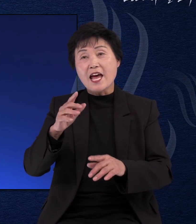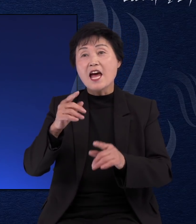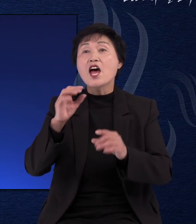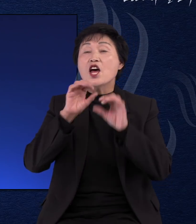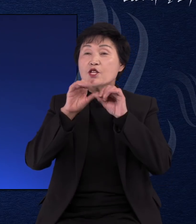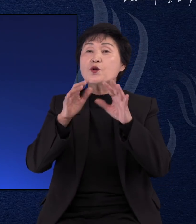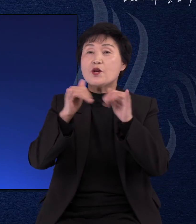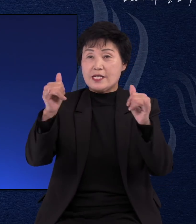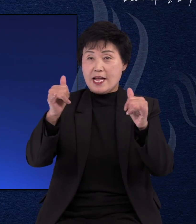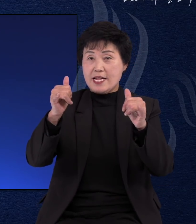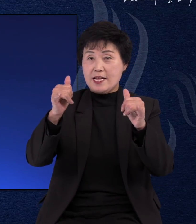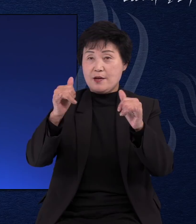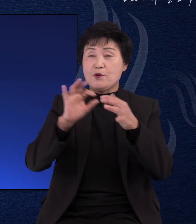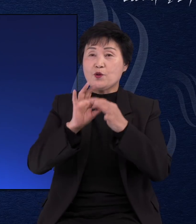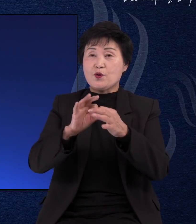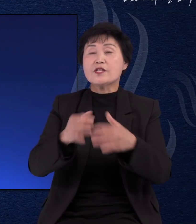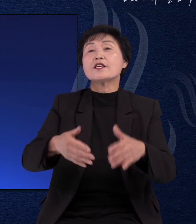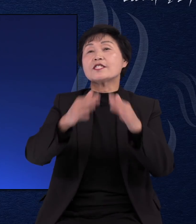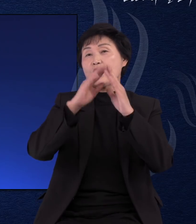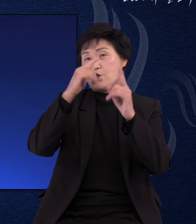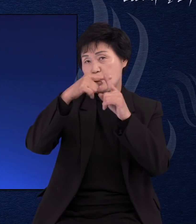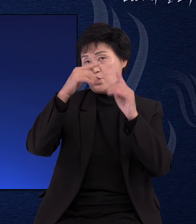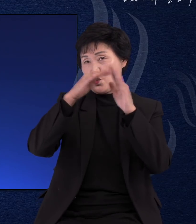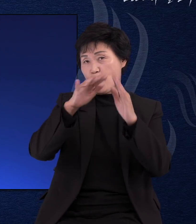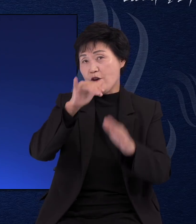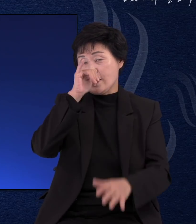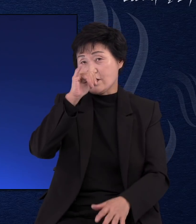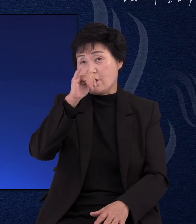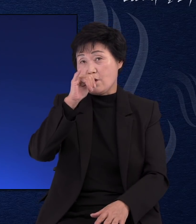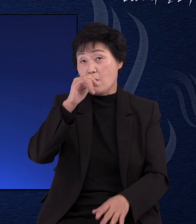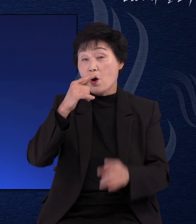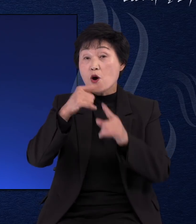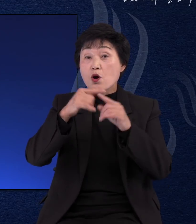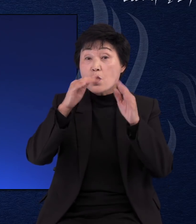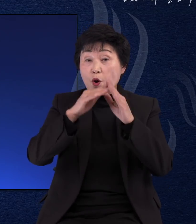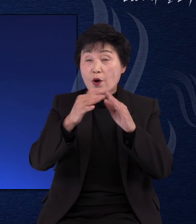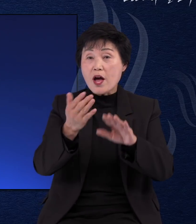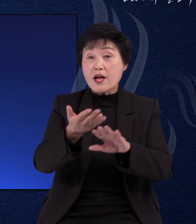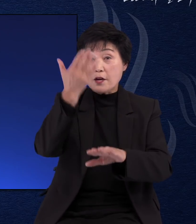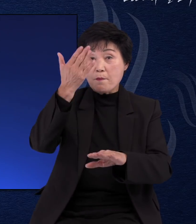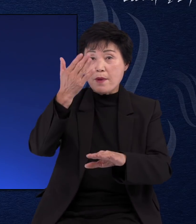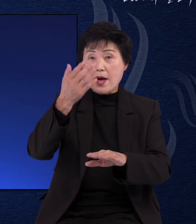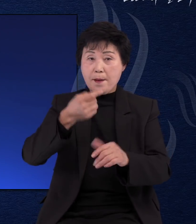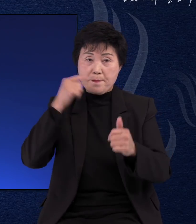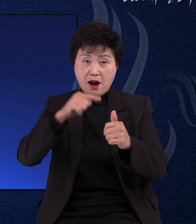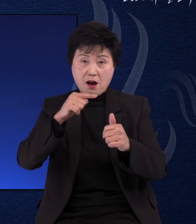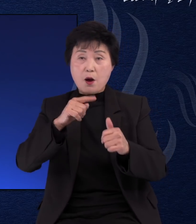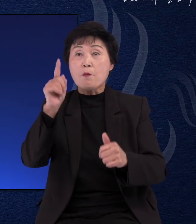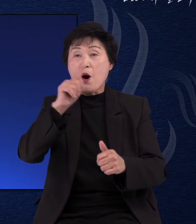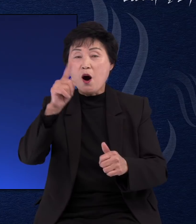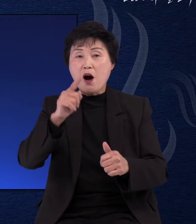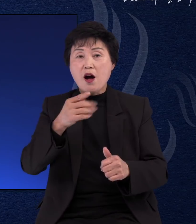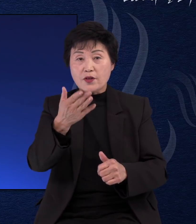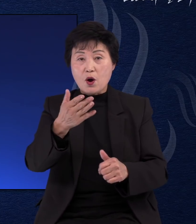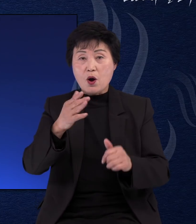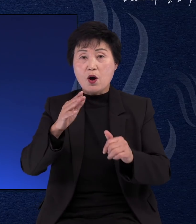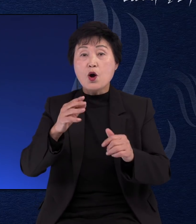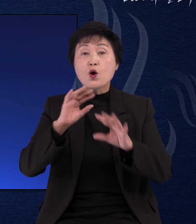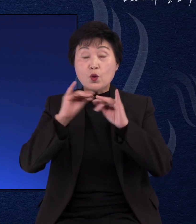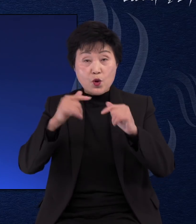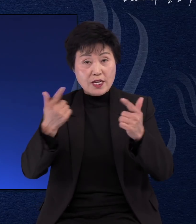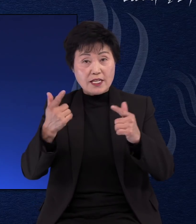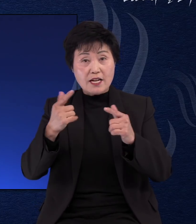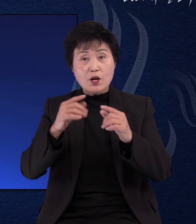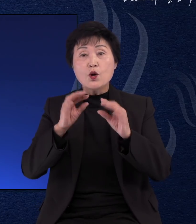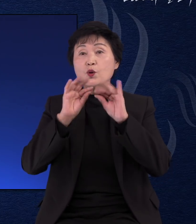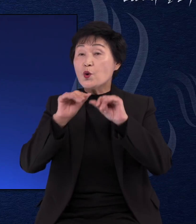하나가 있습니다. 그 교회의 선배의 명령 때문에 너 토요일 저녁 중고등부 예배 있으니까 무조건 나와.